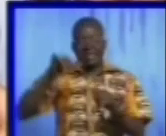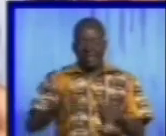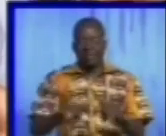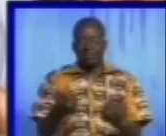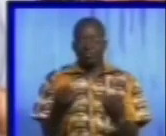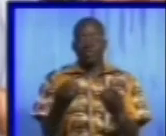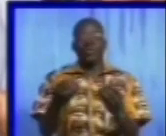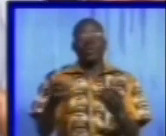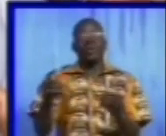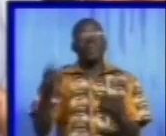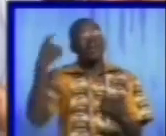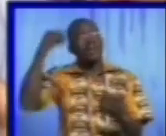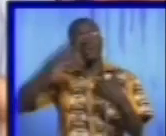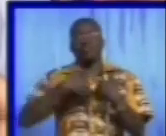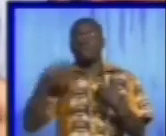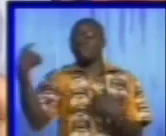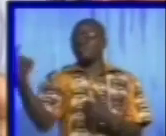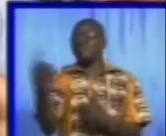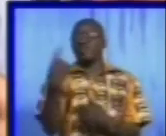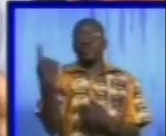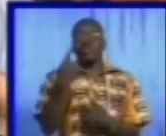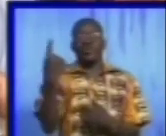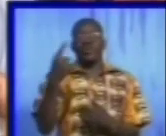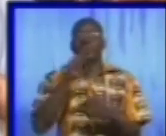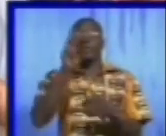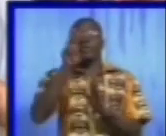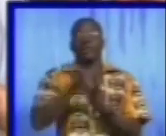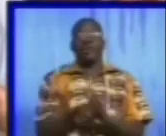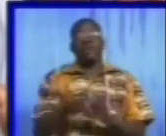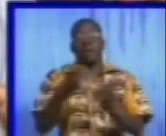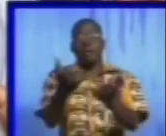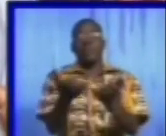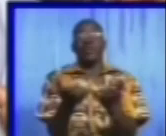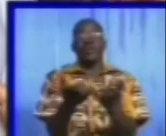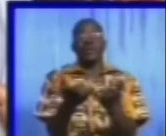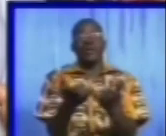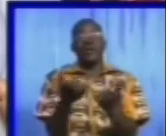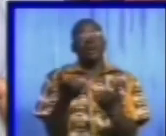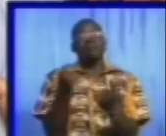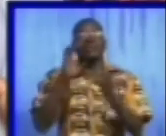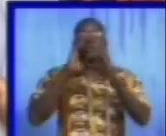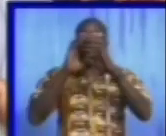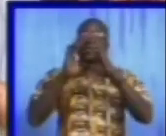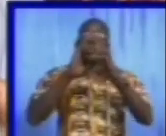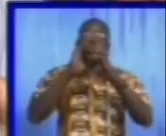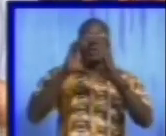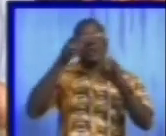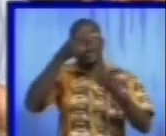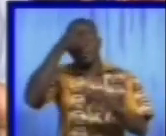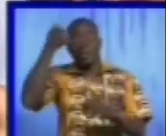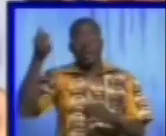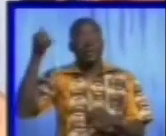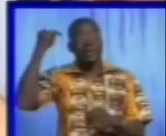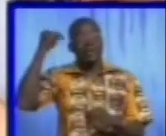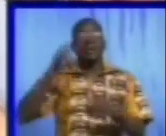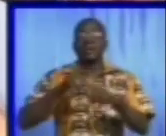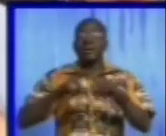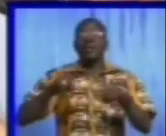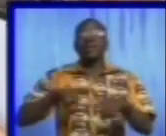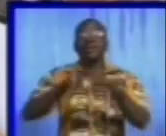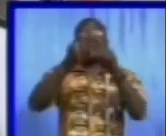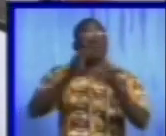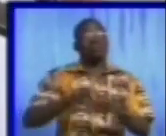comme on dit, il y a toujours vraiment un besoin de communiquer parce que les diffusions sont toujours